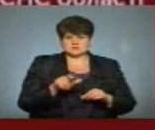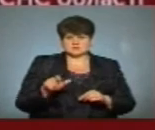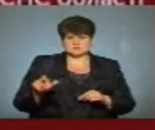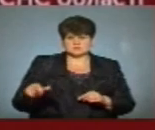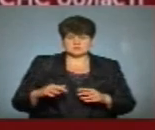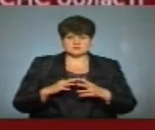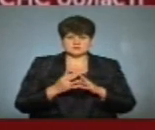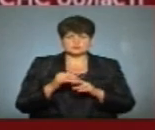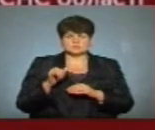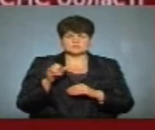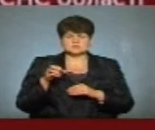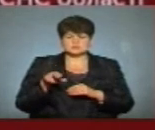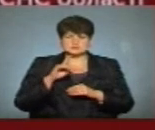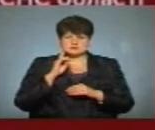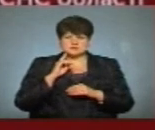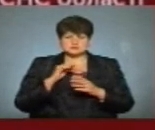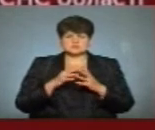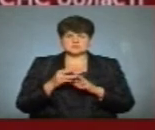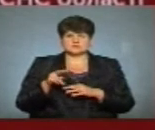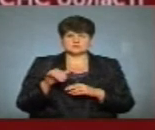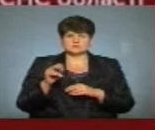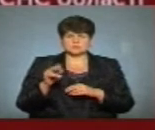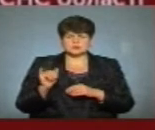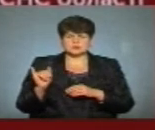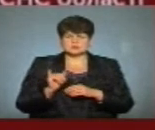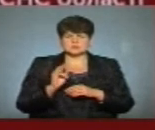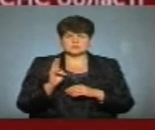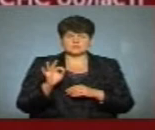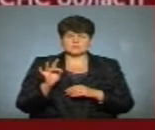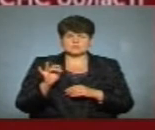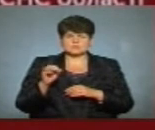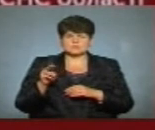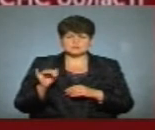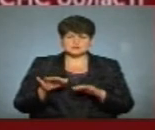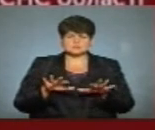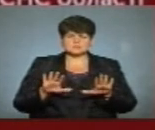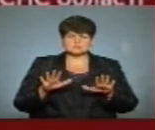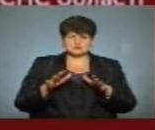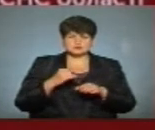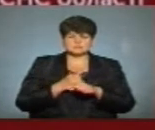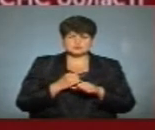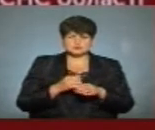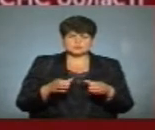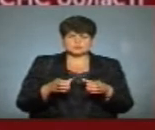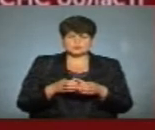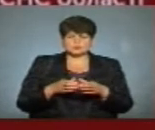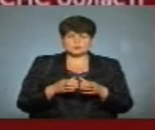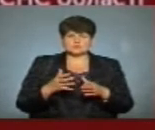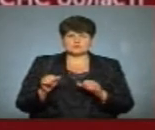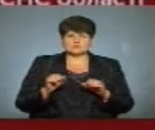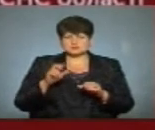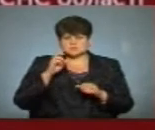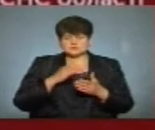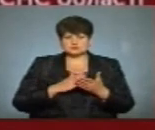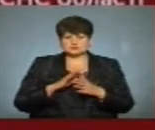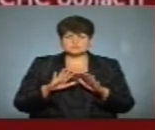сіл Устя-Зелене, села Лука та села Коропець. На місці події працює мобільна оперативна група управління Державної